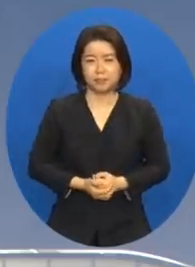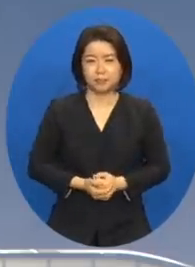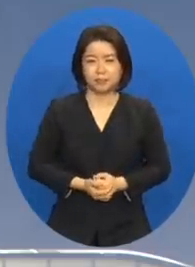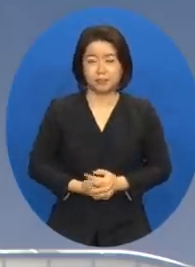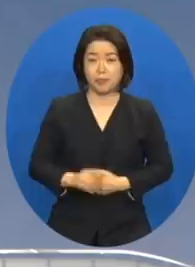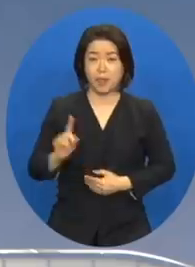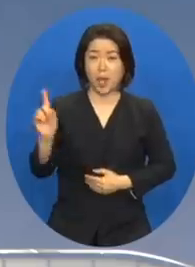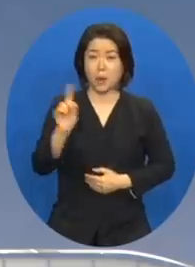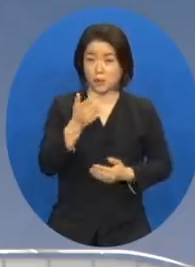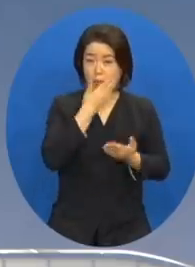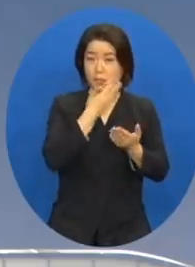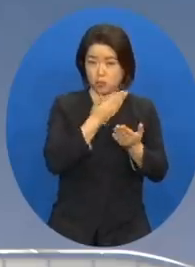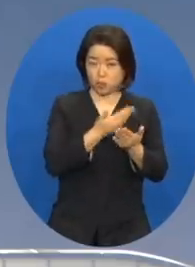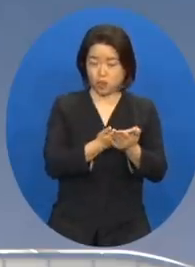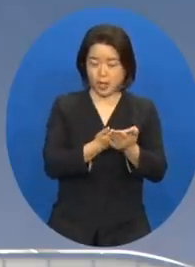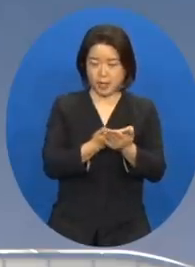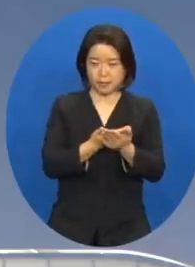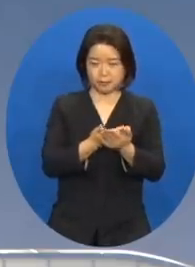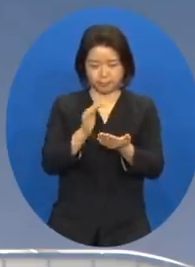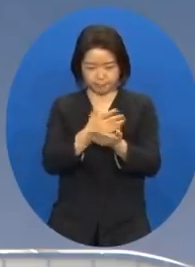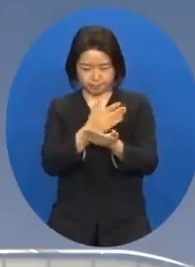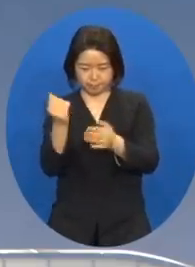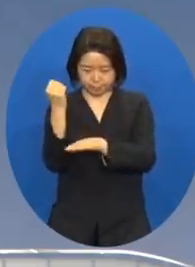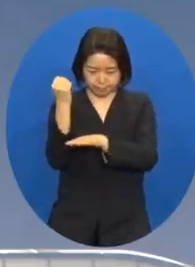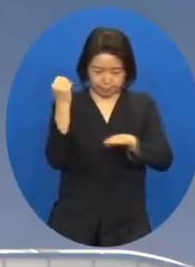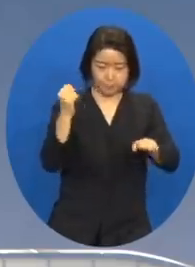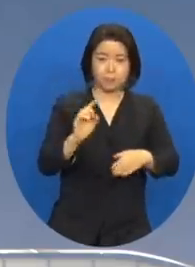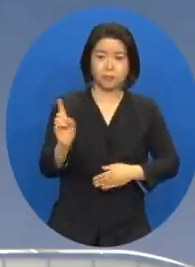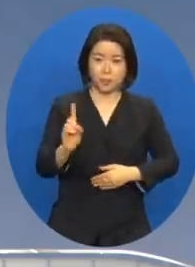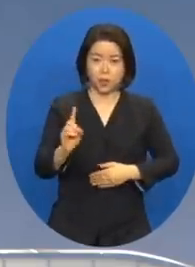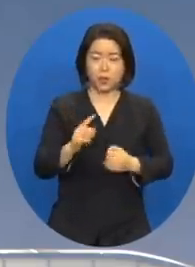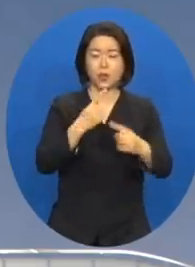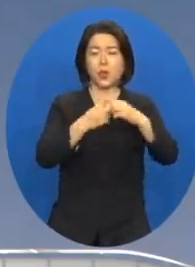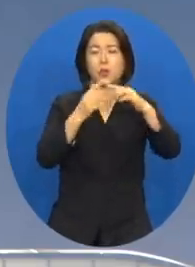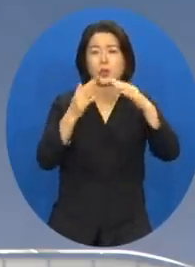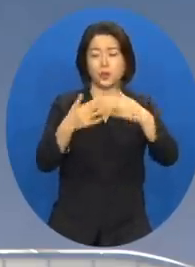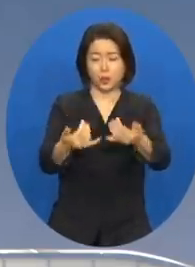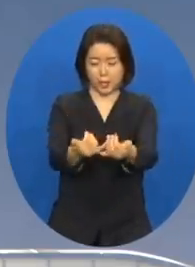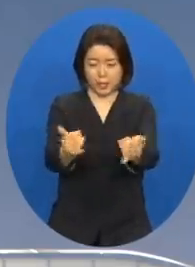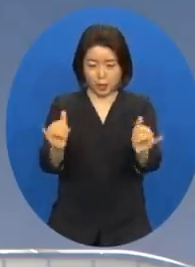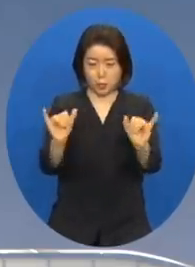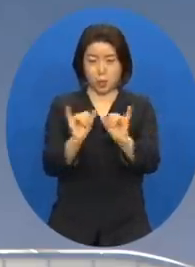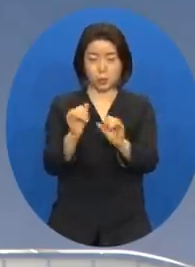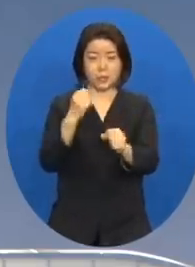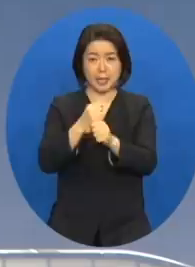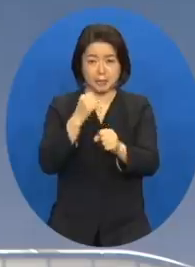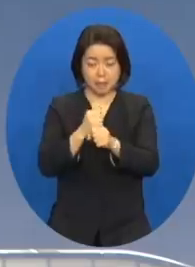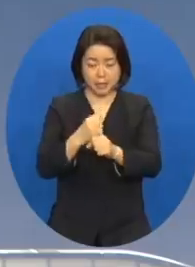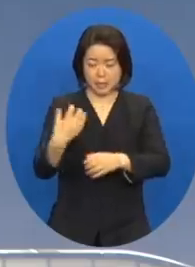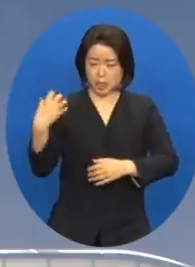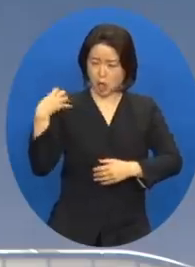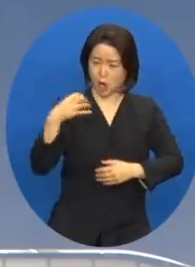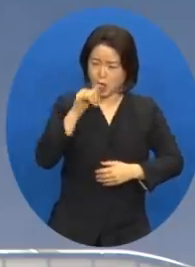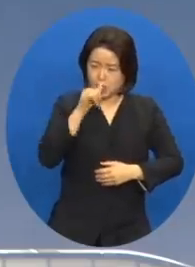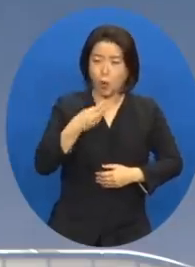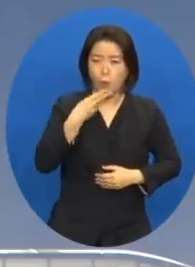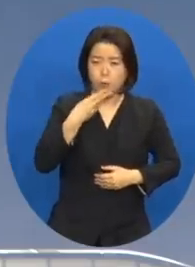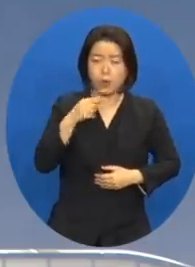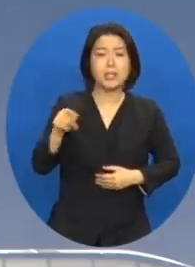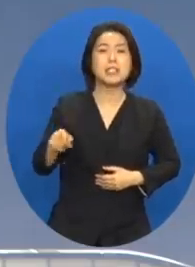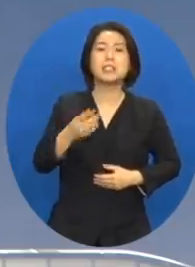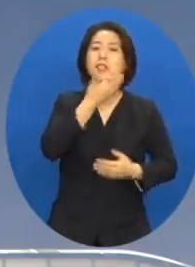무엇보다 중요한 분별 기준은 교회 공동체를 세우는 역할을 하느냐 하는 겁니다. 이것이